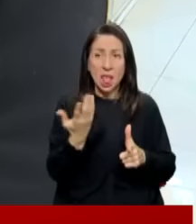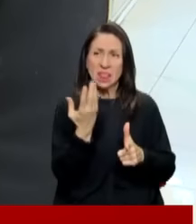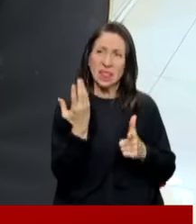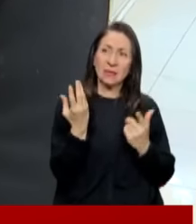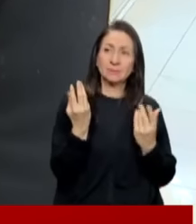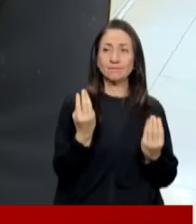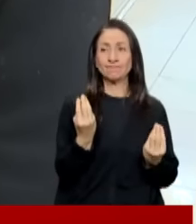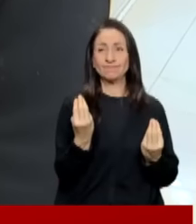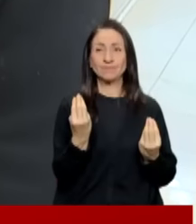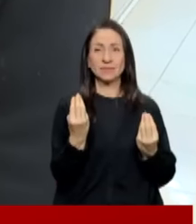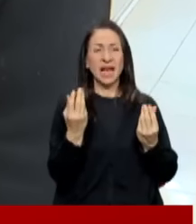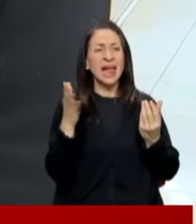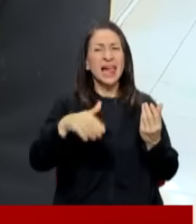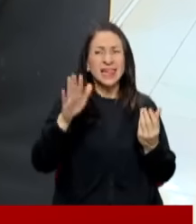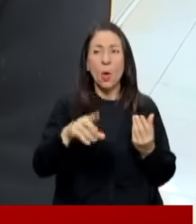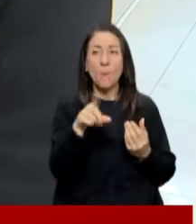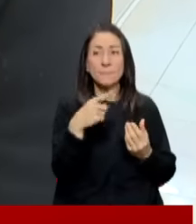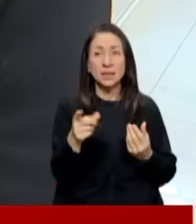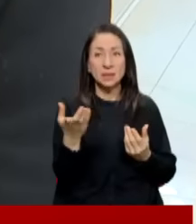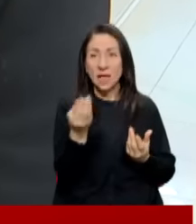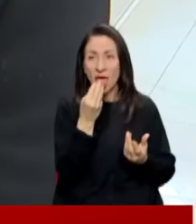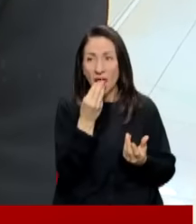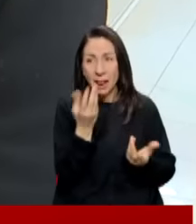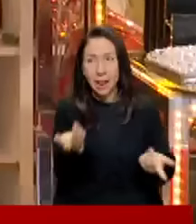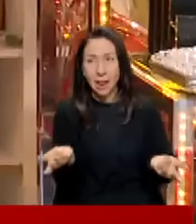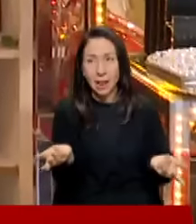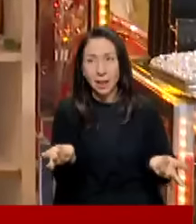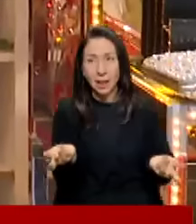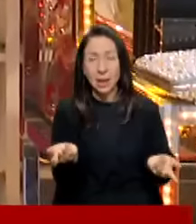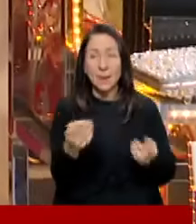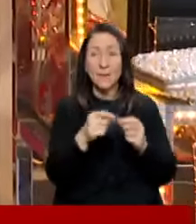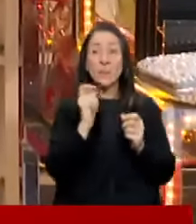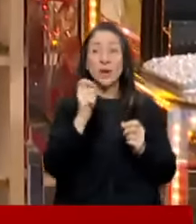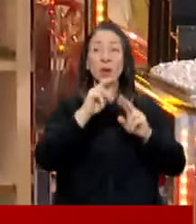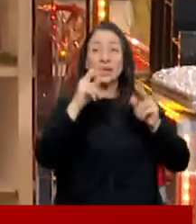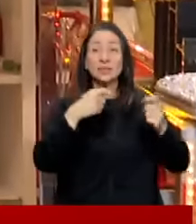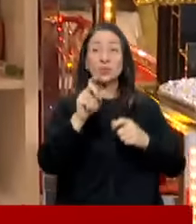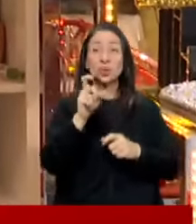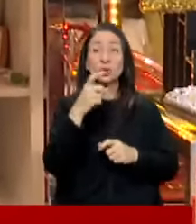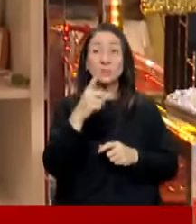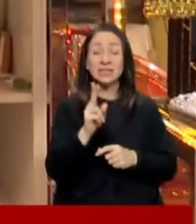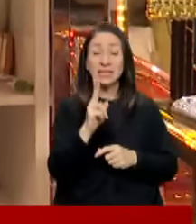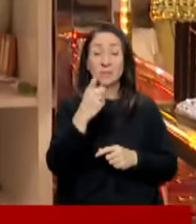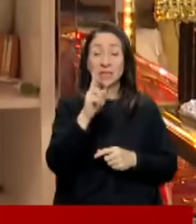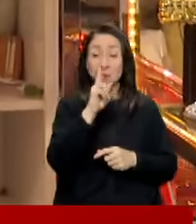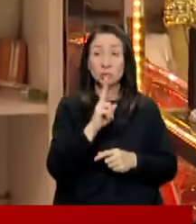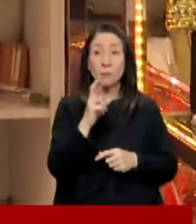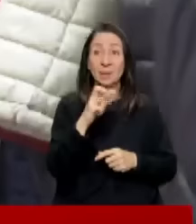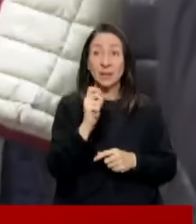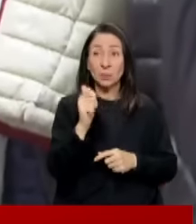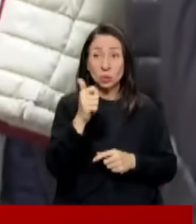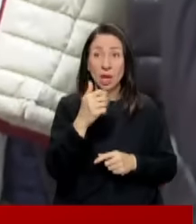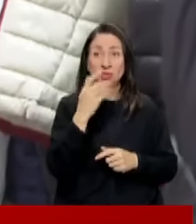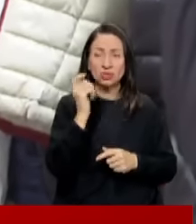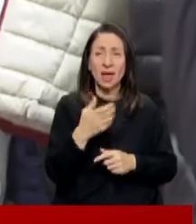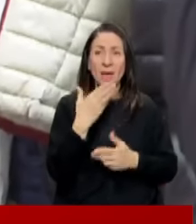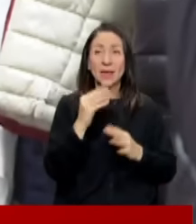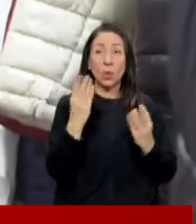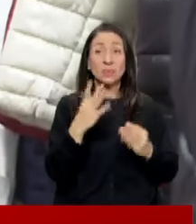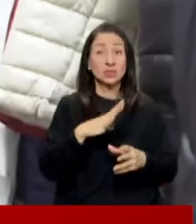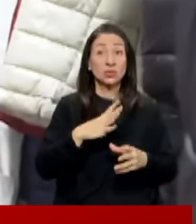hani gösterişsizliğim 10 bin lira. Ne yiyeceksin, ne içeceksin? Bağkurlu esnaf 9 bin yerine 7200 prim günü şartıyla emekli